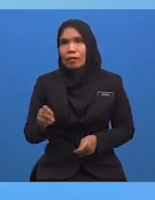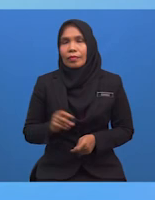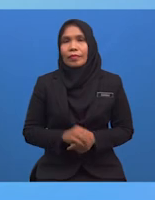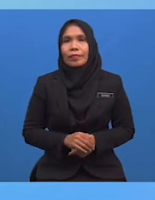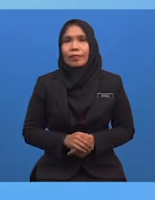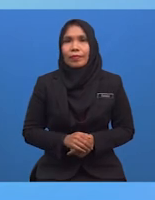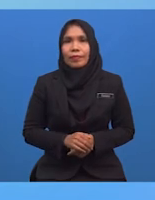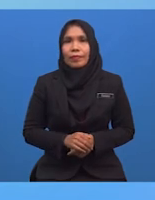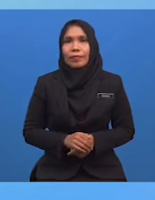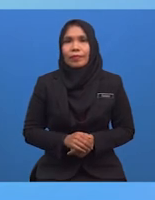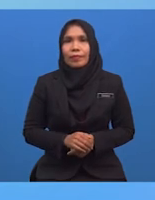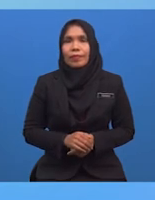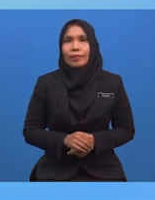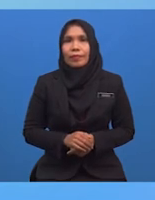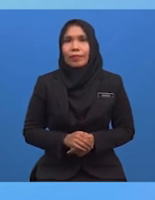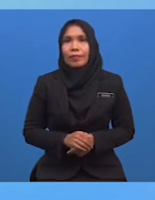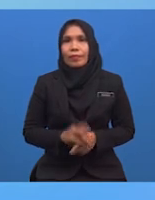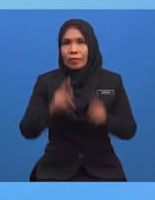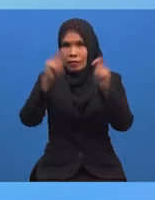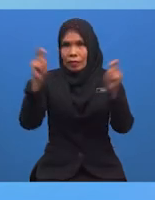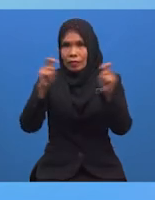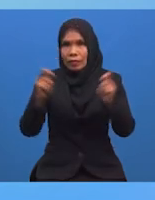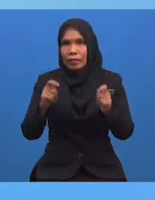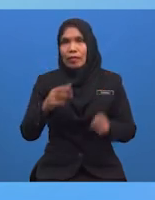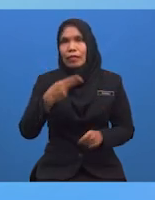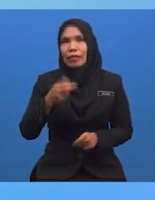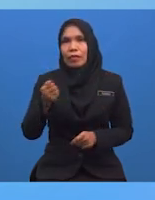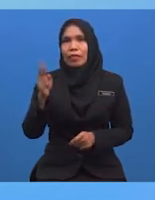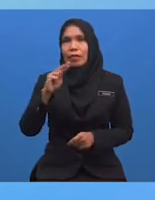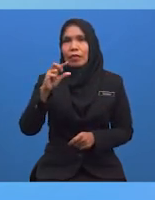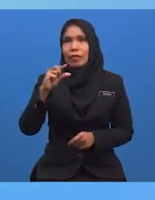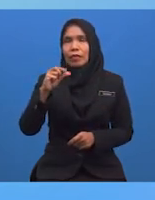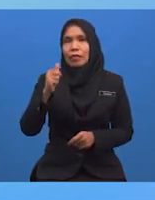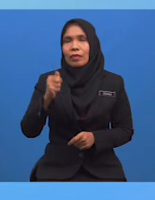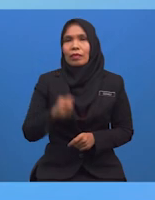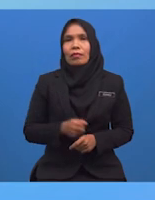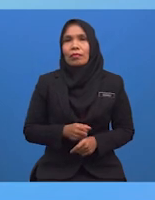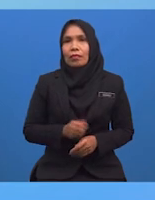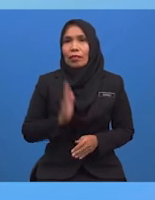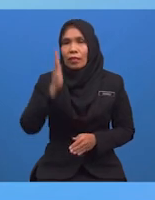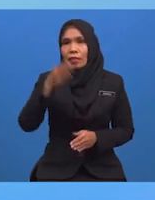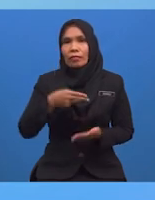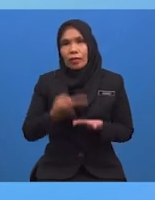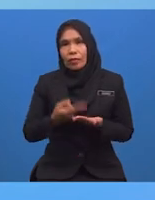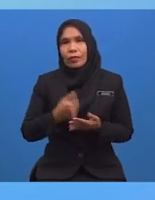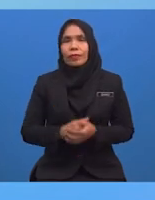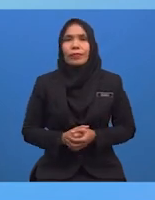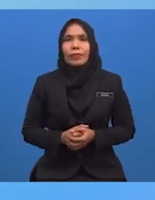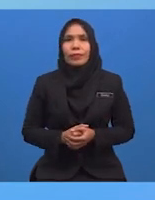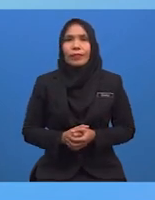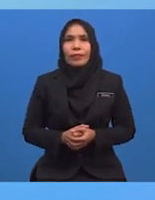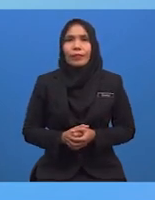dan tingkat harga umum akan jatuh. Kenaikan cukai langsung seperti